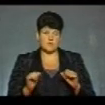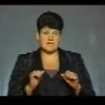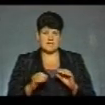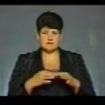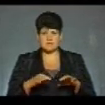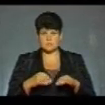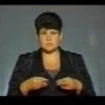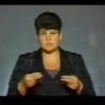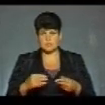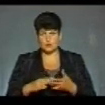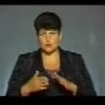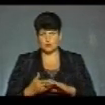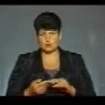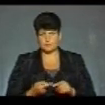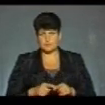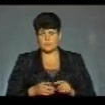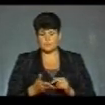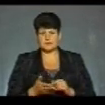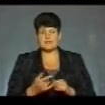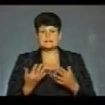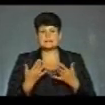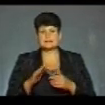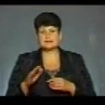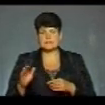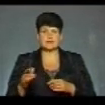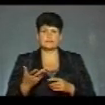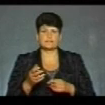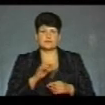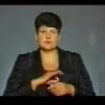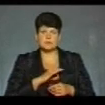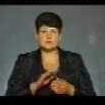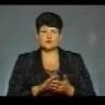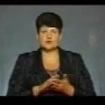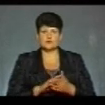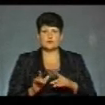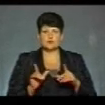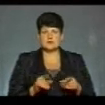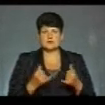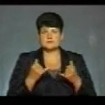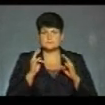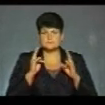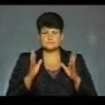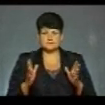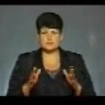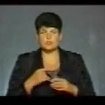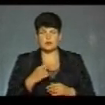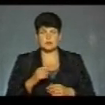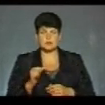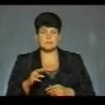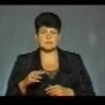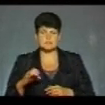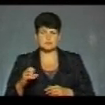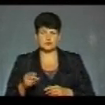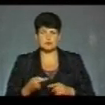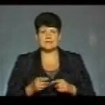транспорту уклали угоду таку. Скільки учнів та студентів у місті скористалися безкоштовним проїздом, наразі невідомо, каже Андрій Мастюх. Дані про